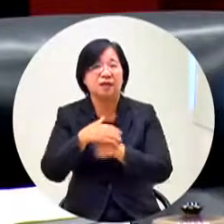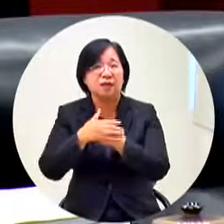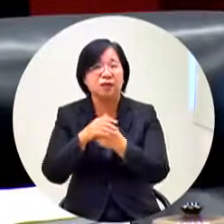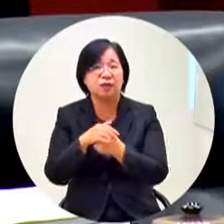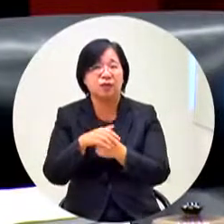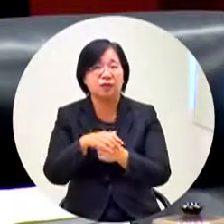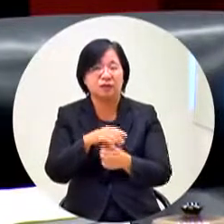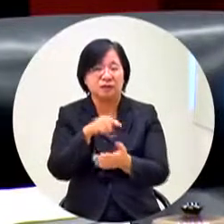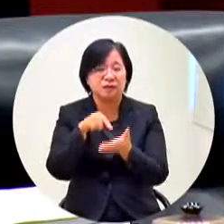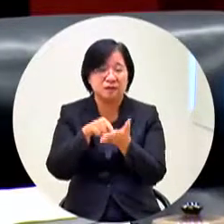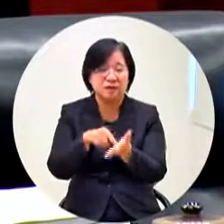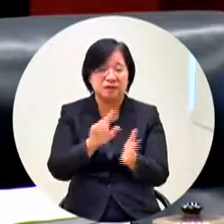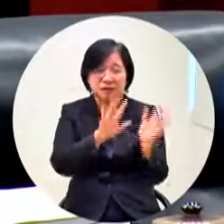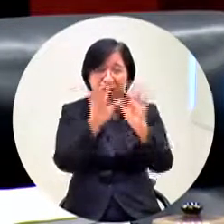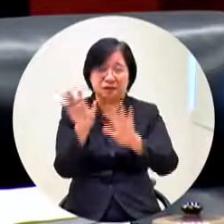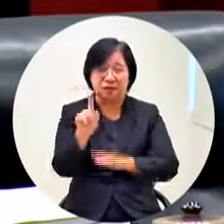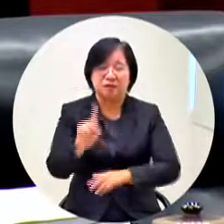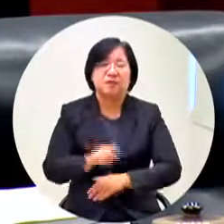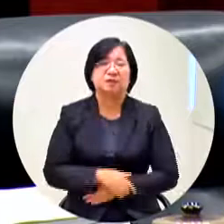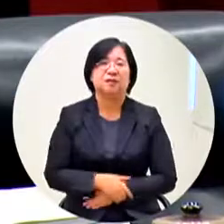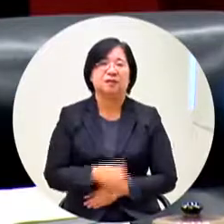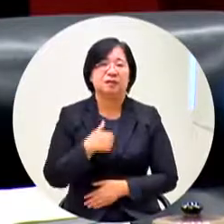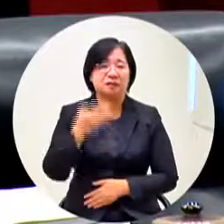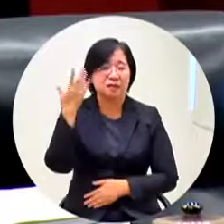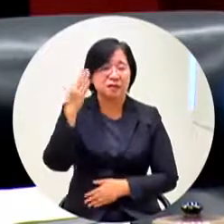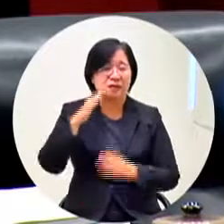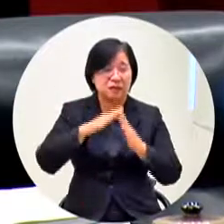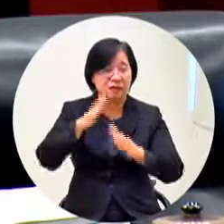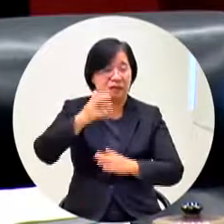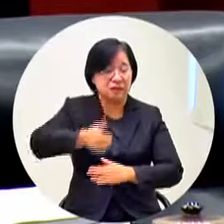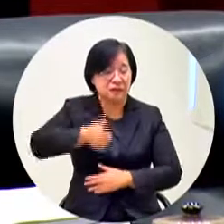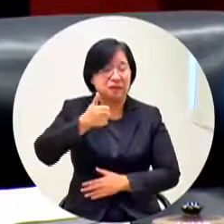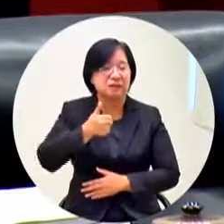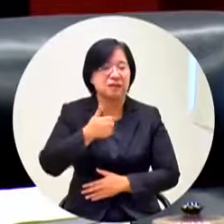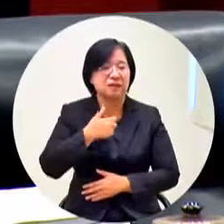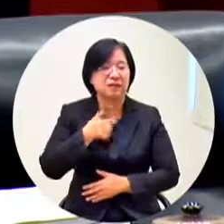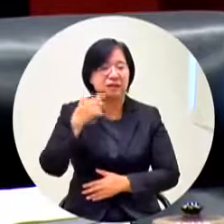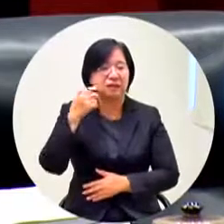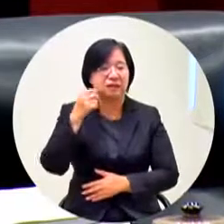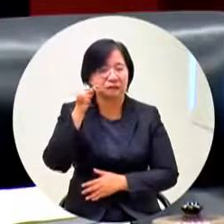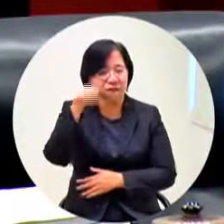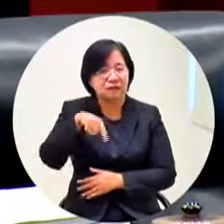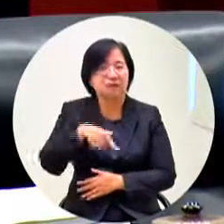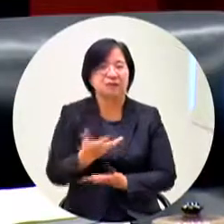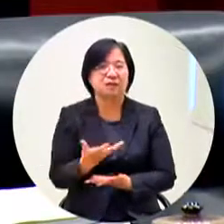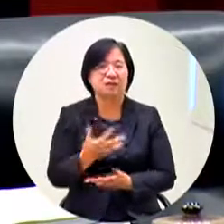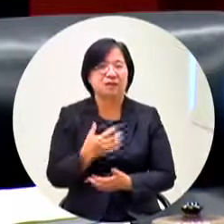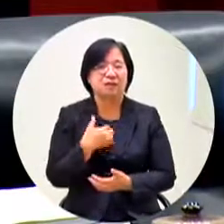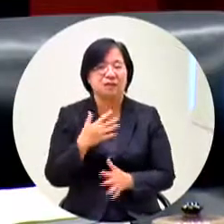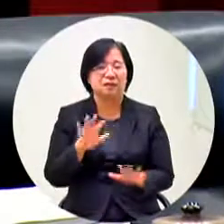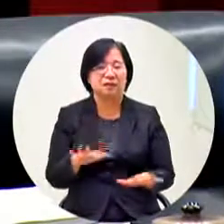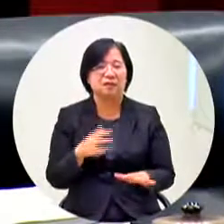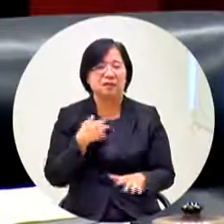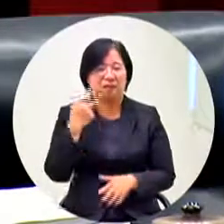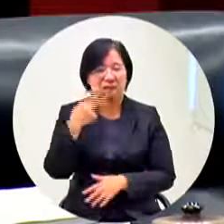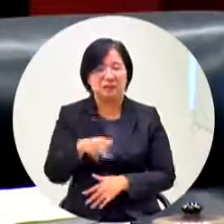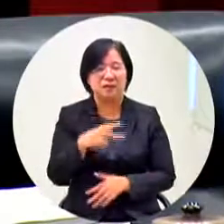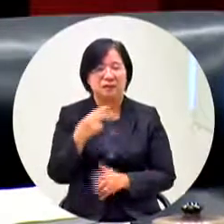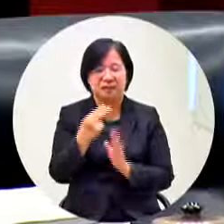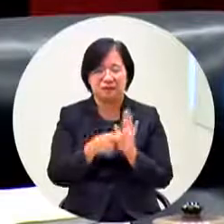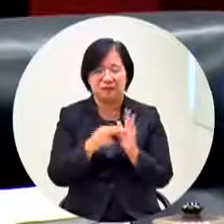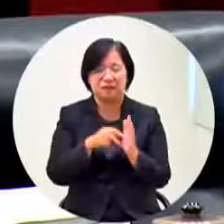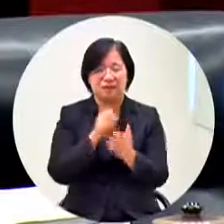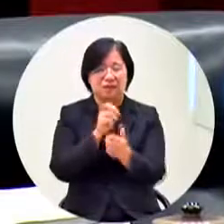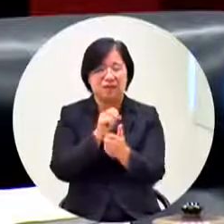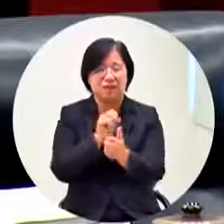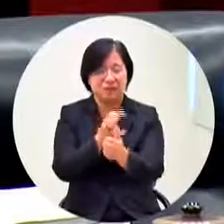时我们的市长有承诺希望能够有一个作为，但是现在我也必须要重新再跟你们讲。当然我